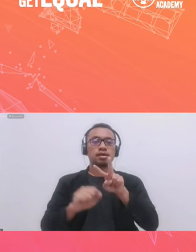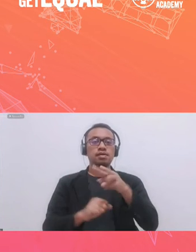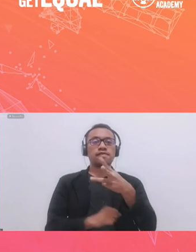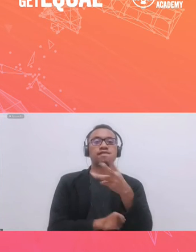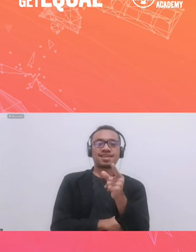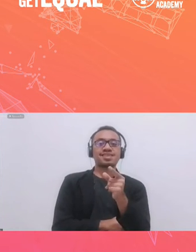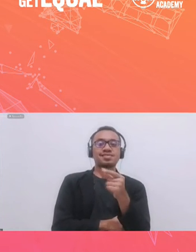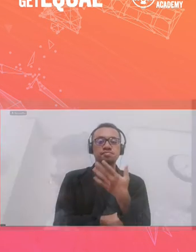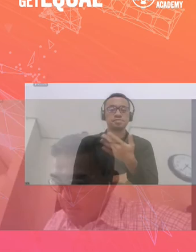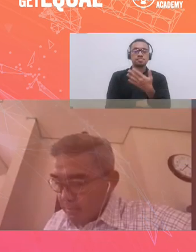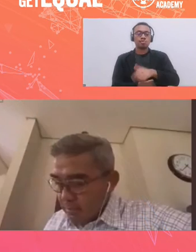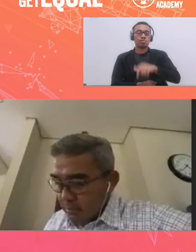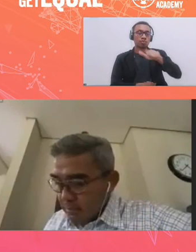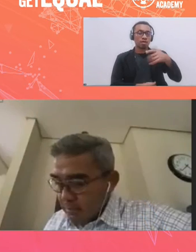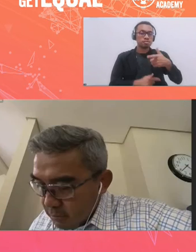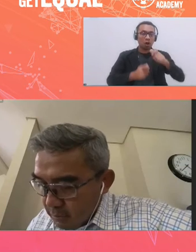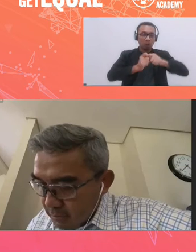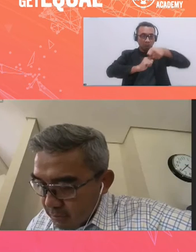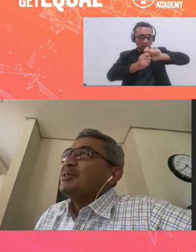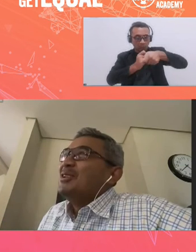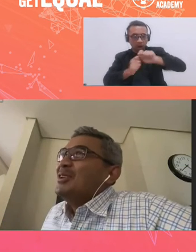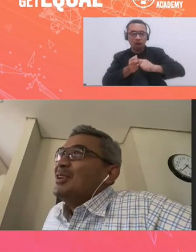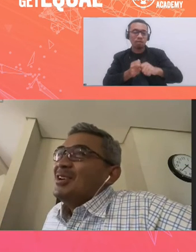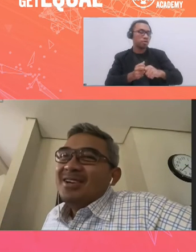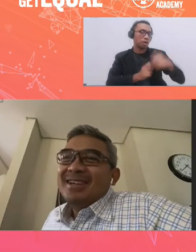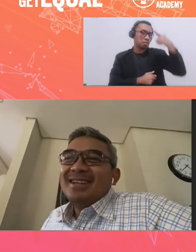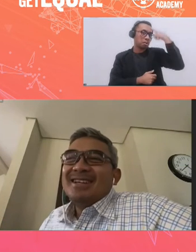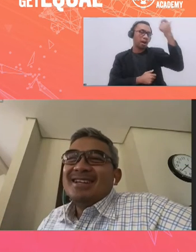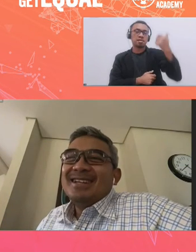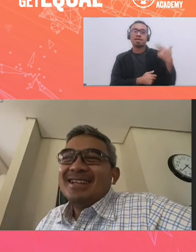bisa bikin alat apapun dari sederhana kemudian menjadi satu alat yang canggih. Itu